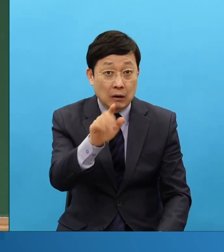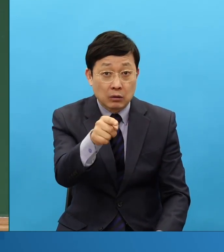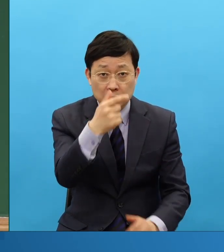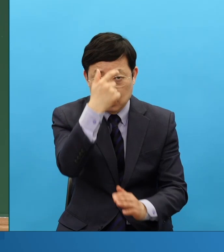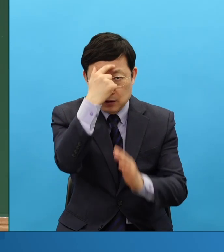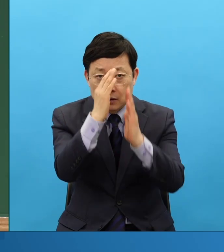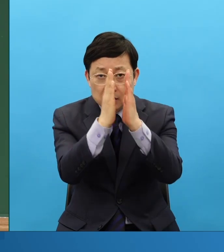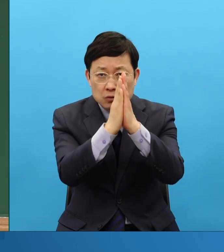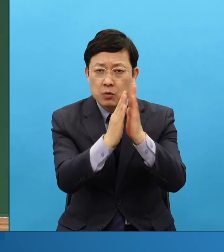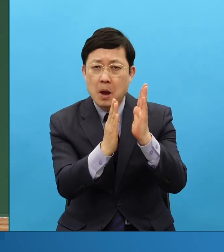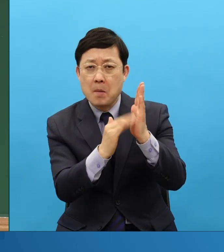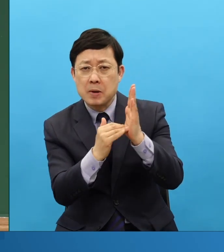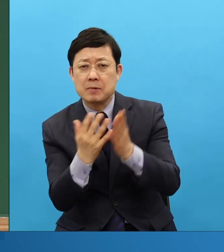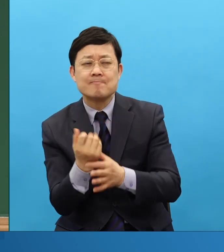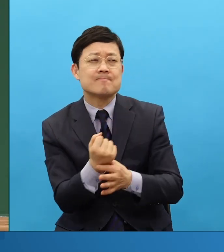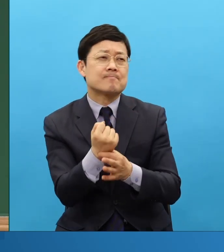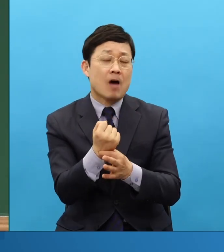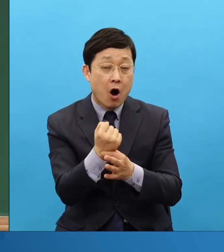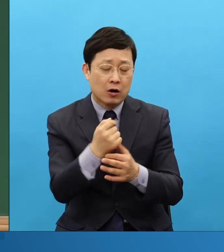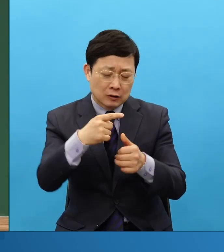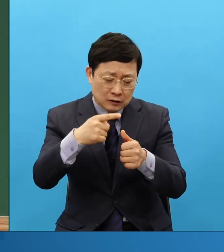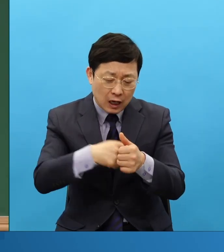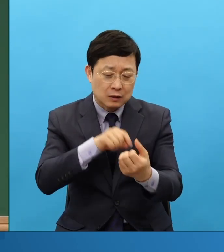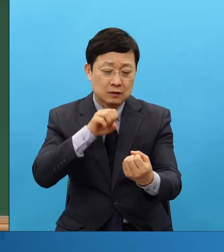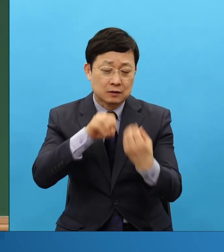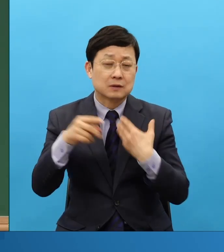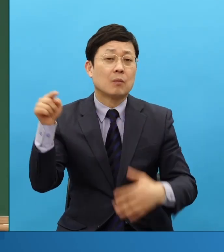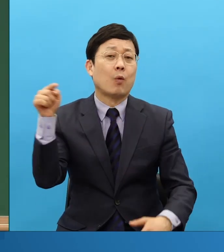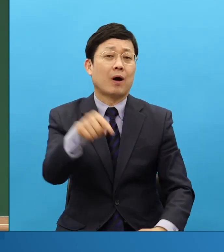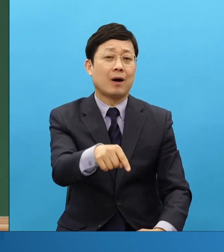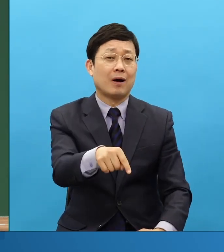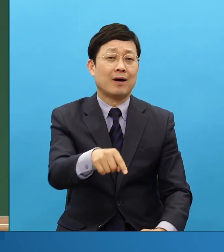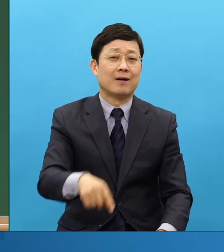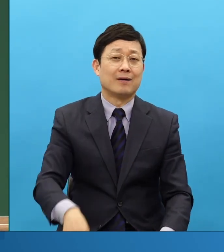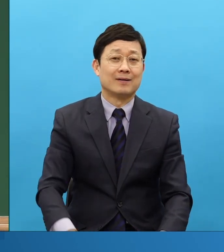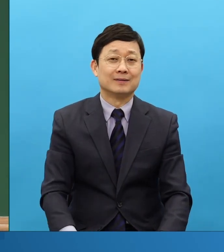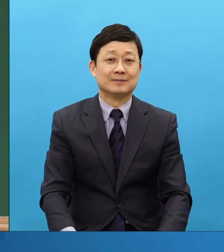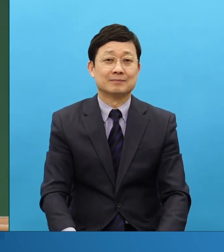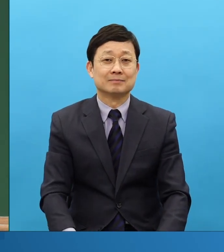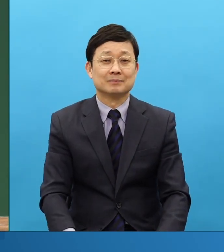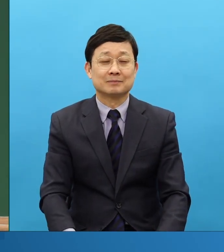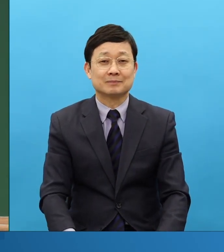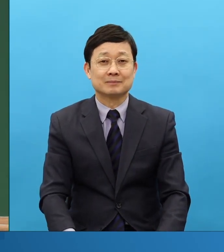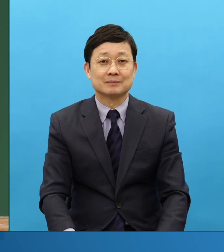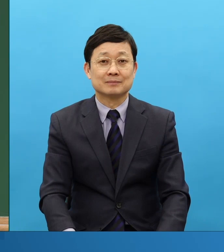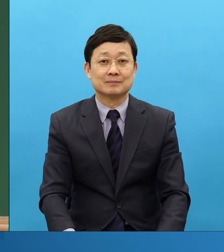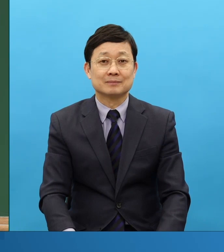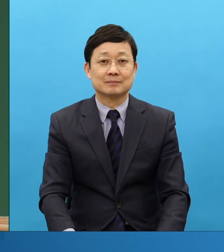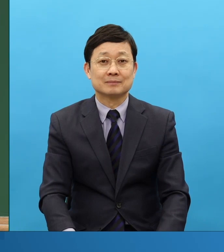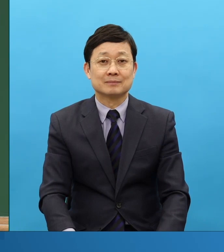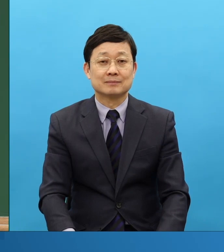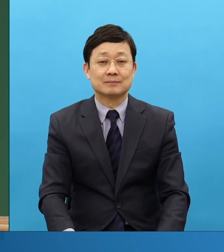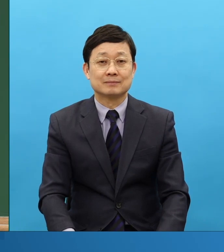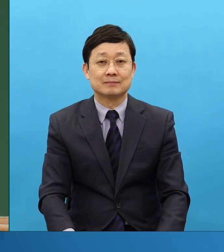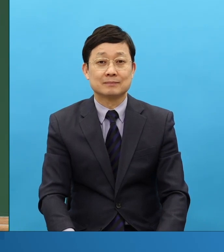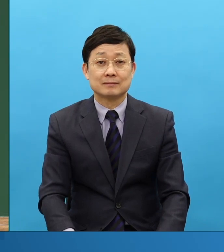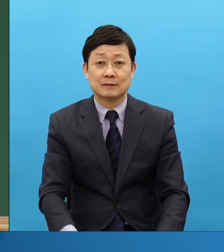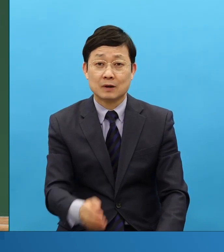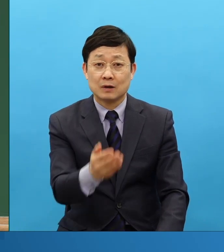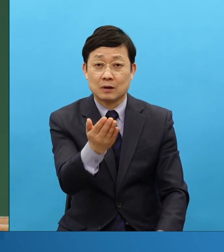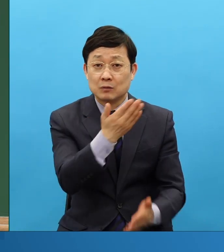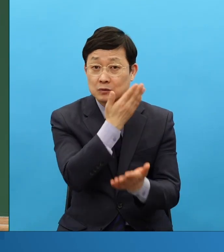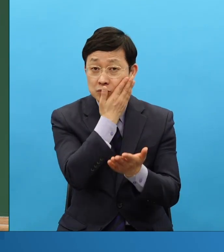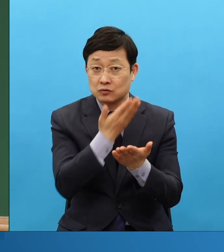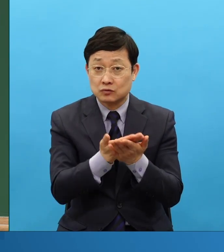in the matters of whether it's hard or easy, but this is revealed when you know the mystery of. 그래서 중직자분들은 여러분은 중요한